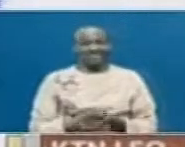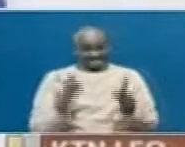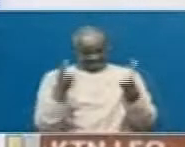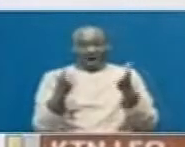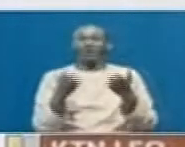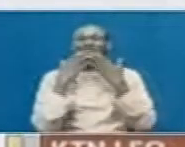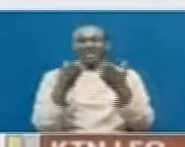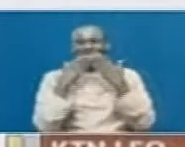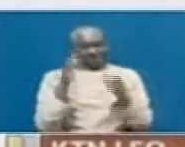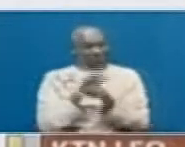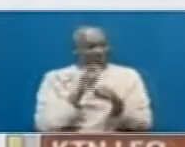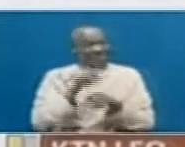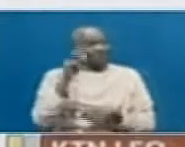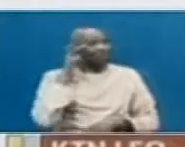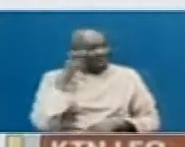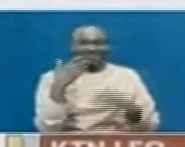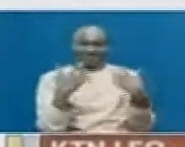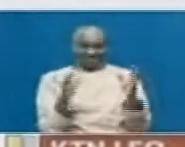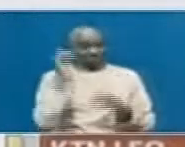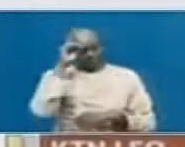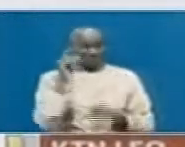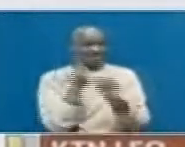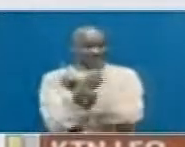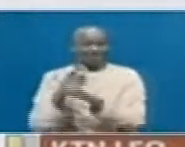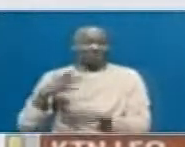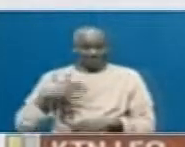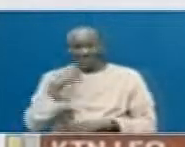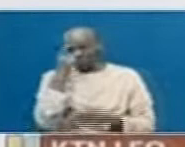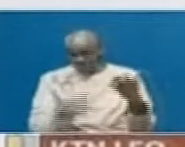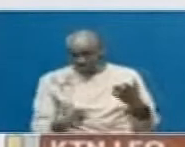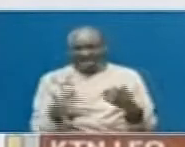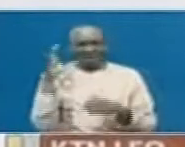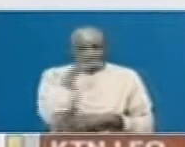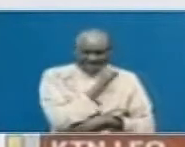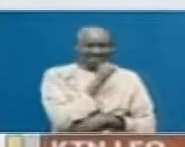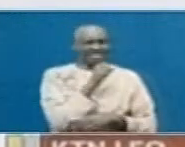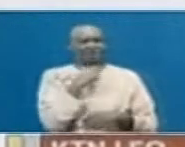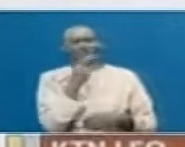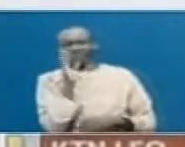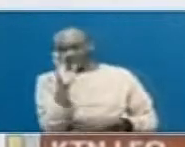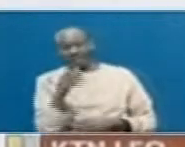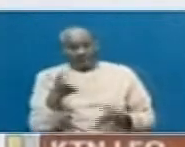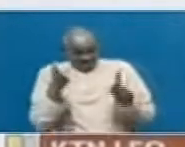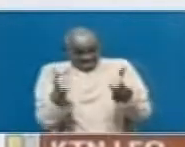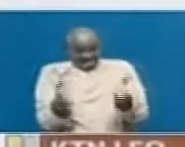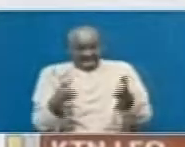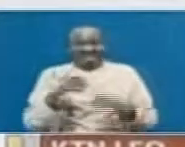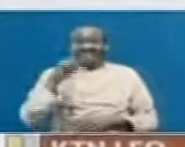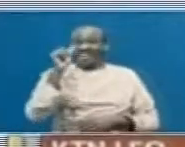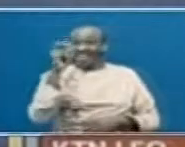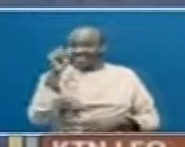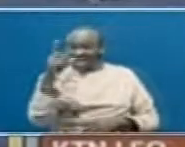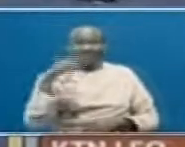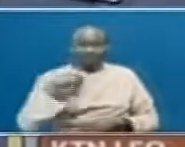Na barabara kabisa mpenzi mtazamaji, basi umesikia maoni ya baadhi ya Wakenya, wamezikosa sauti zao, wamekosa kuona. Niko hapo studio ni Uncle Mambo Botela.